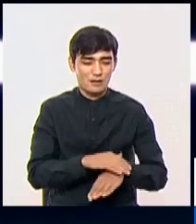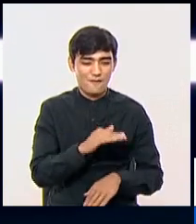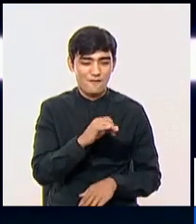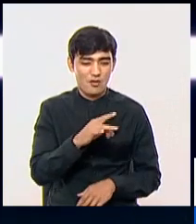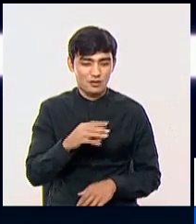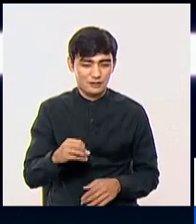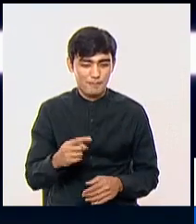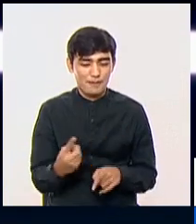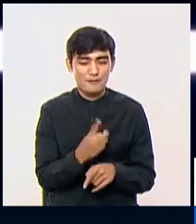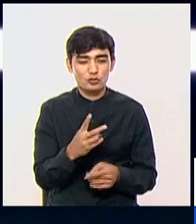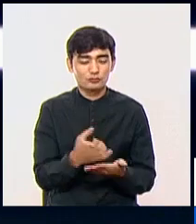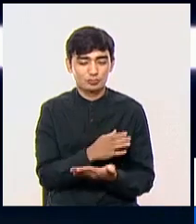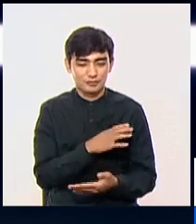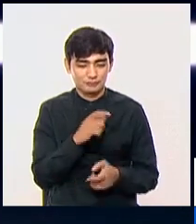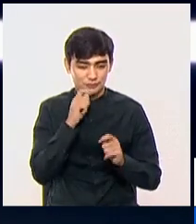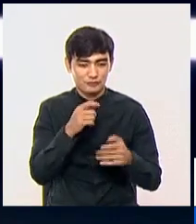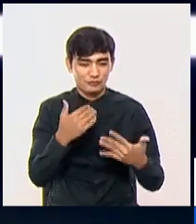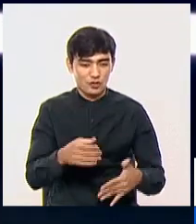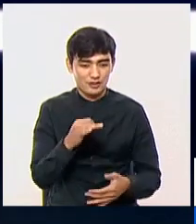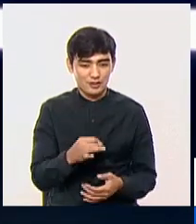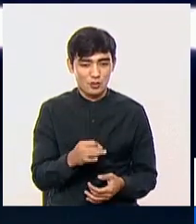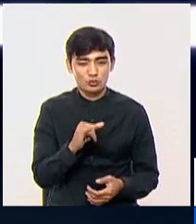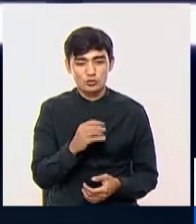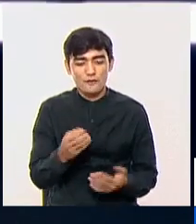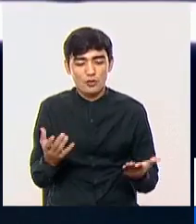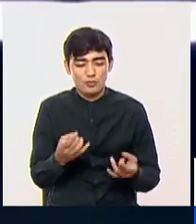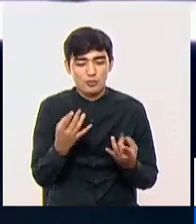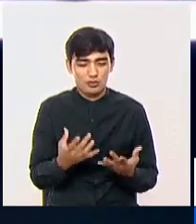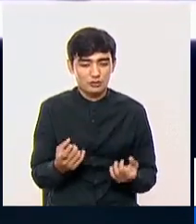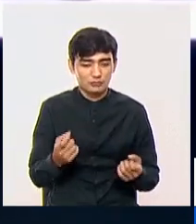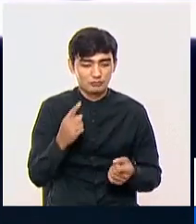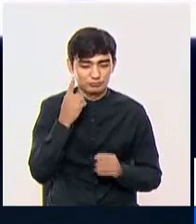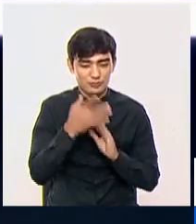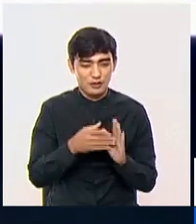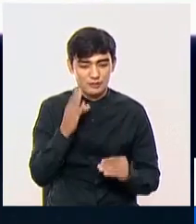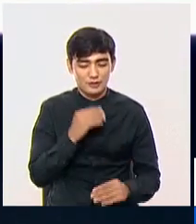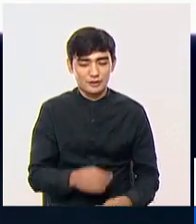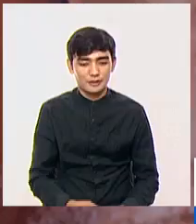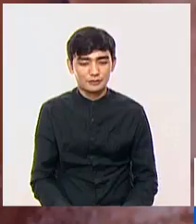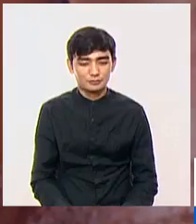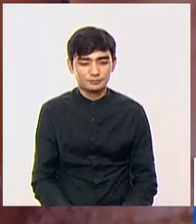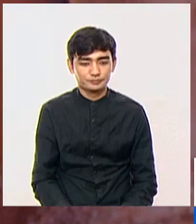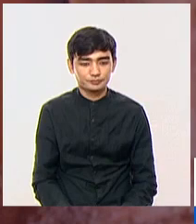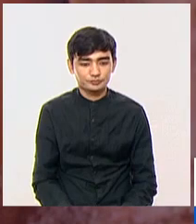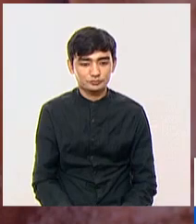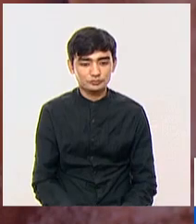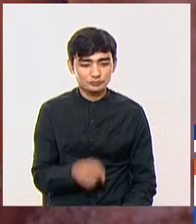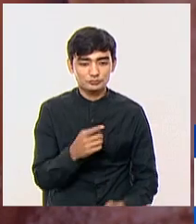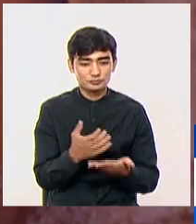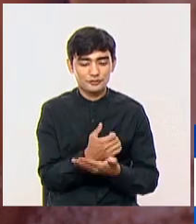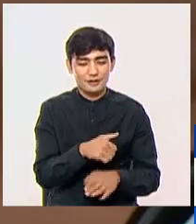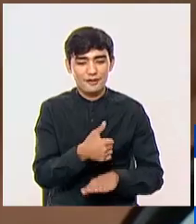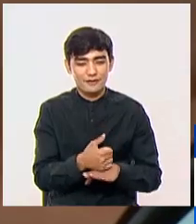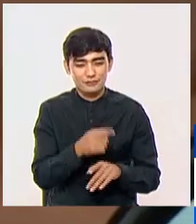получили свои призы. Условия акции просты и понятны. Жамал Габдуллина встретилась с миллионерами. Вот они, обладатели